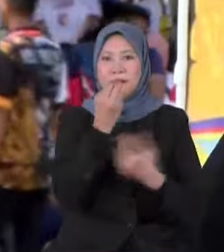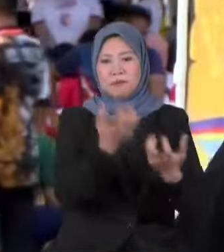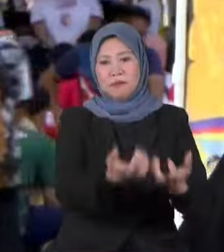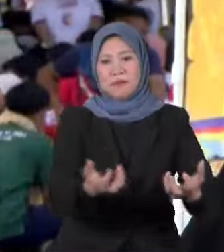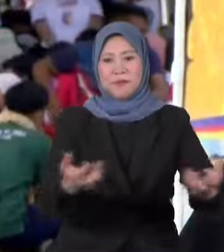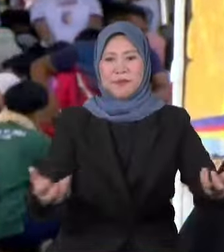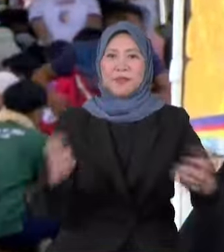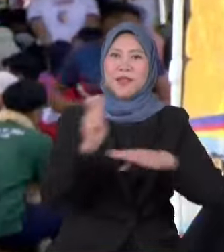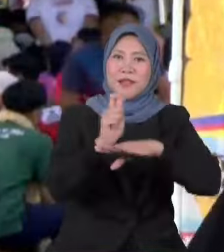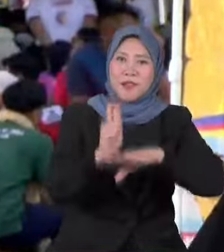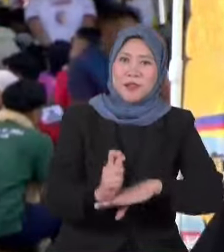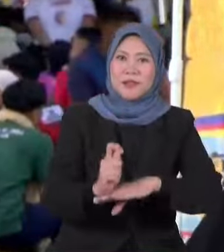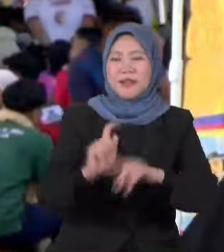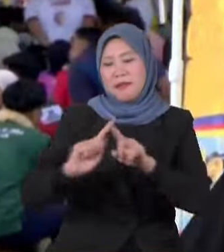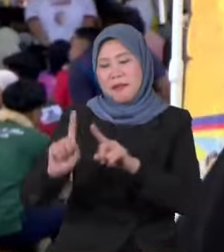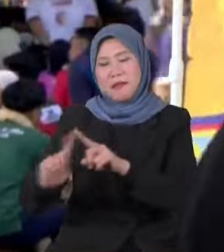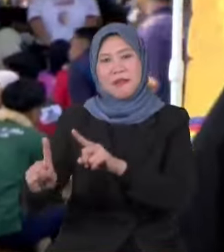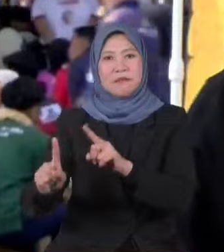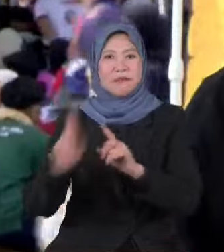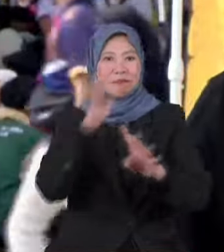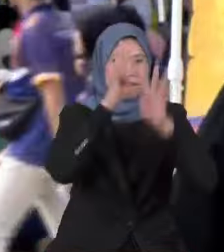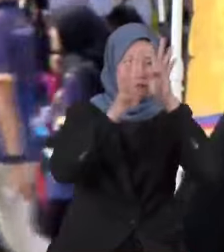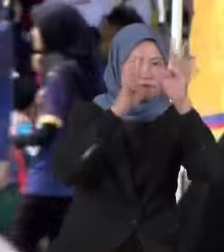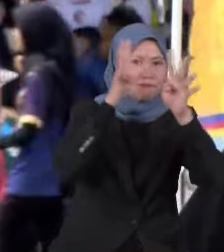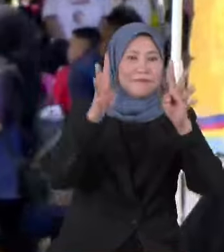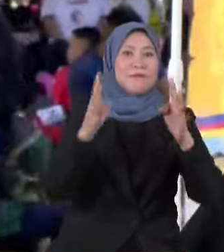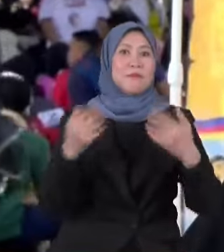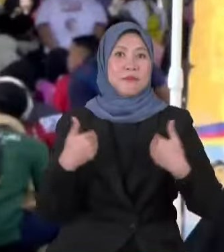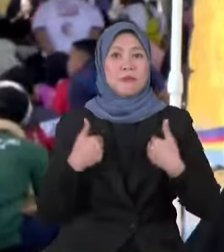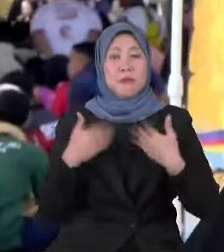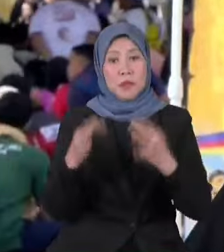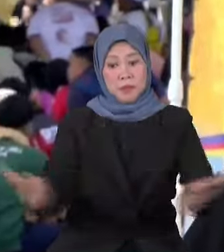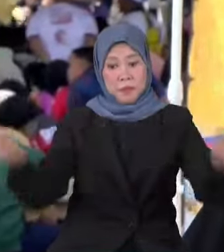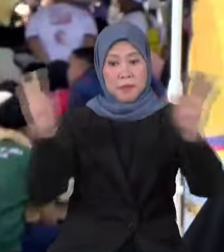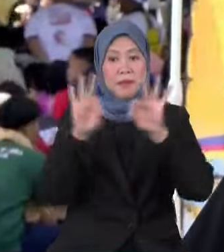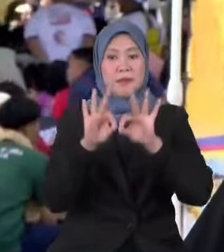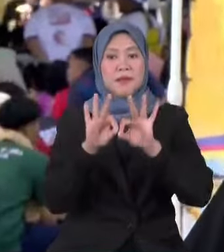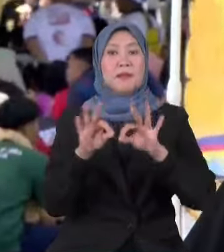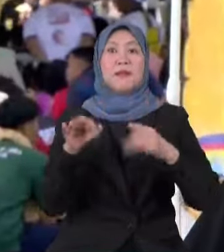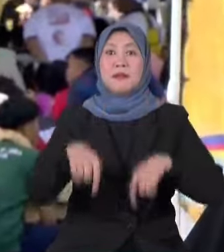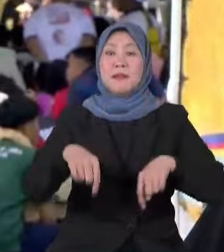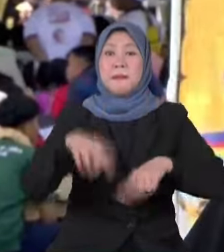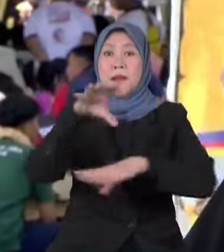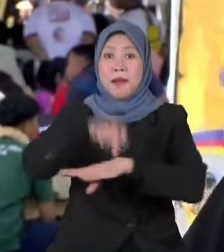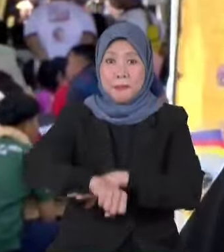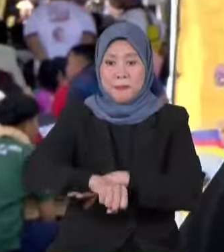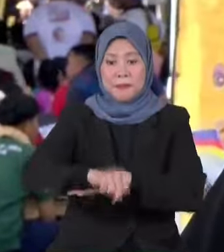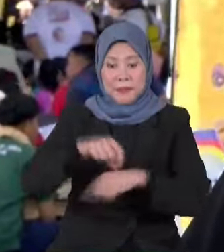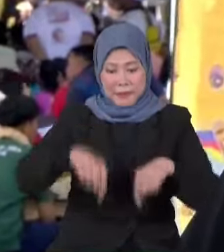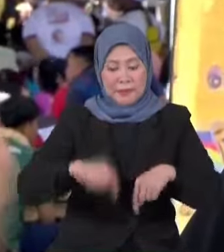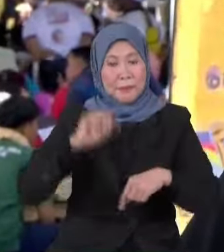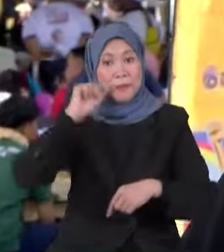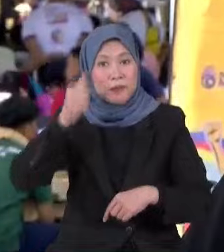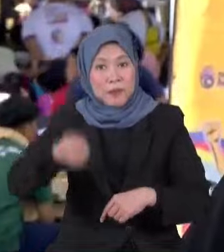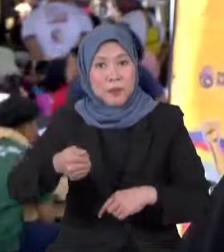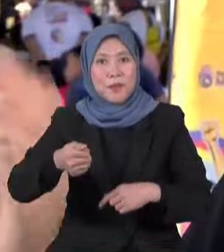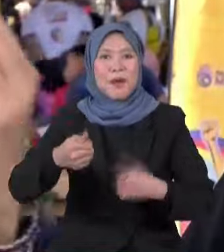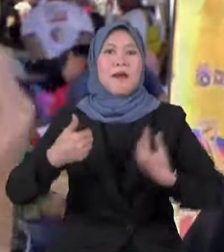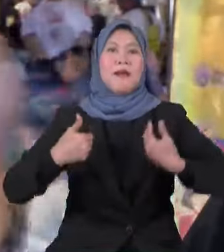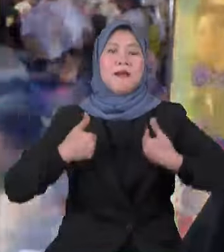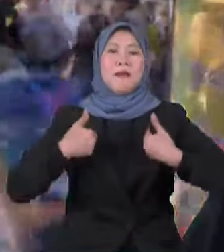juga barangan-barangan hasil produk-produk kreatif. Dan juga yang lagi penting adalah malam ini dan juga malam esok, kami